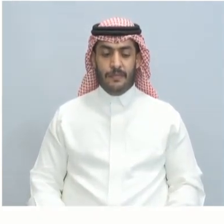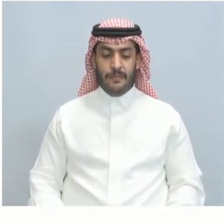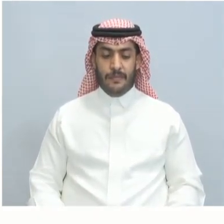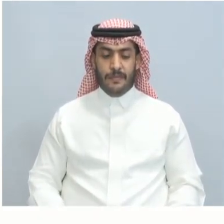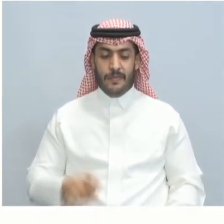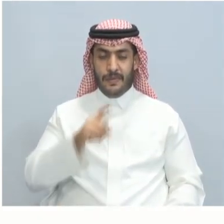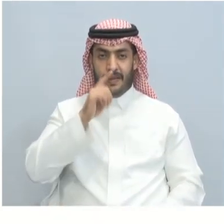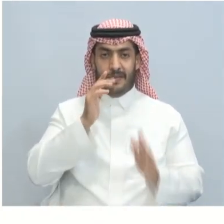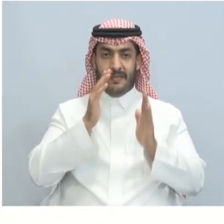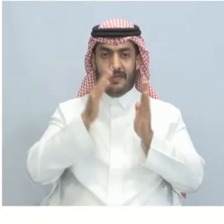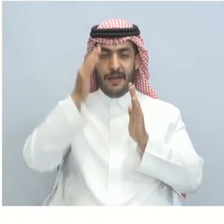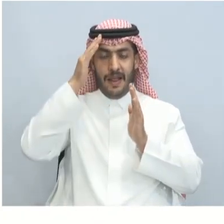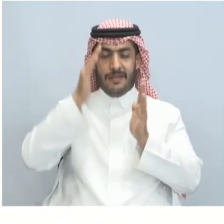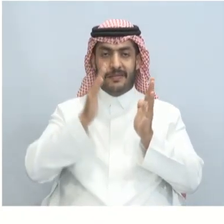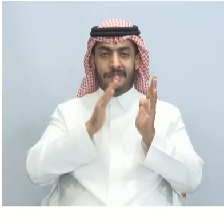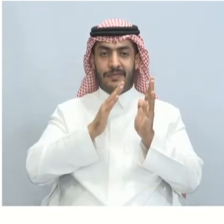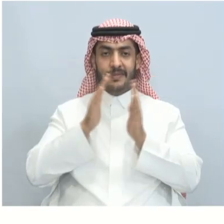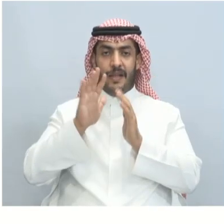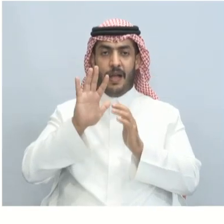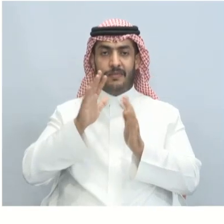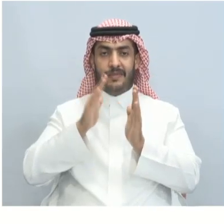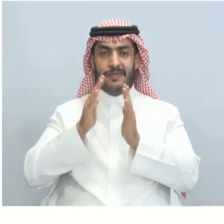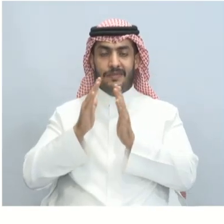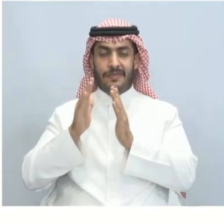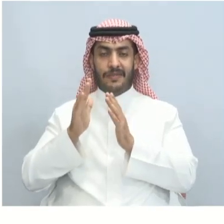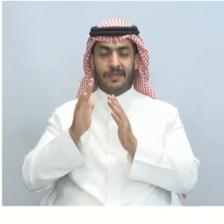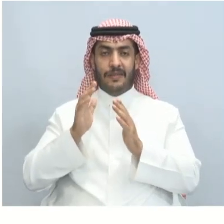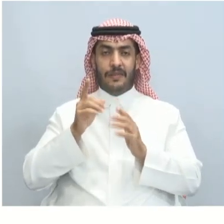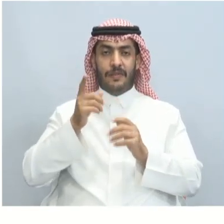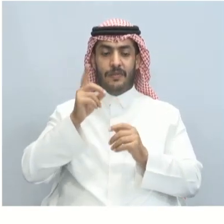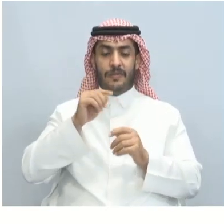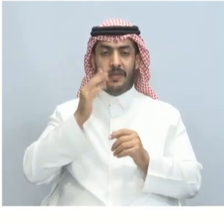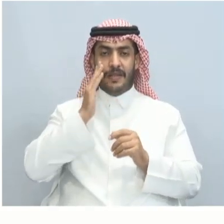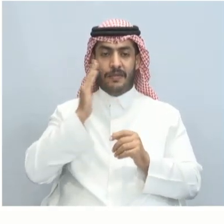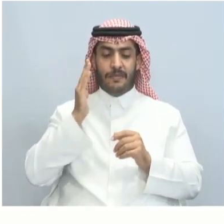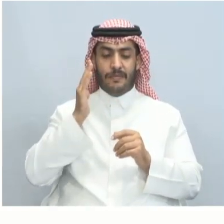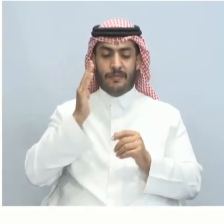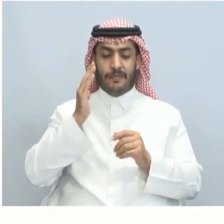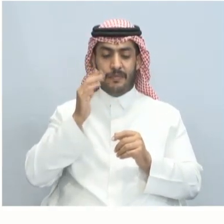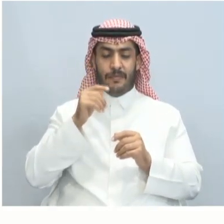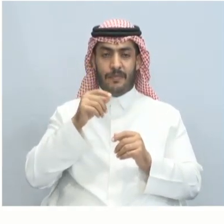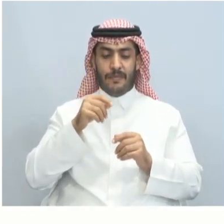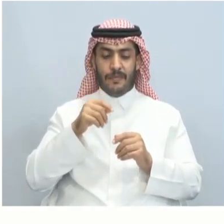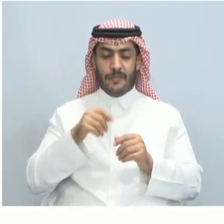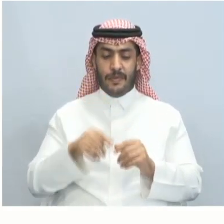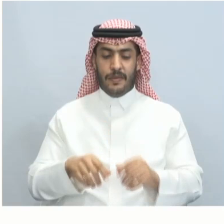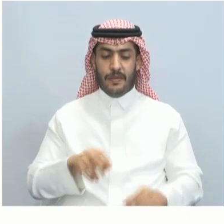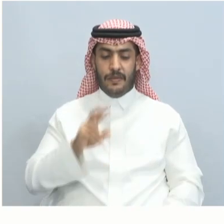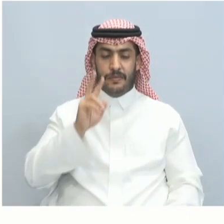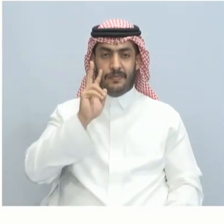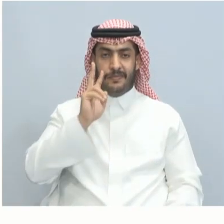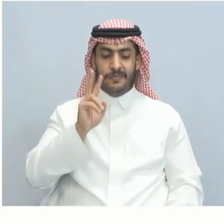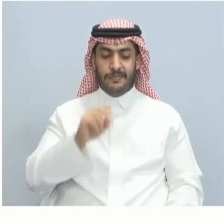او انسحاب للرؤوس كل راس انسحاب خمس وحدات الى اليمين لو قمنا بحساب هذه الوحدات لدينا